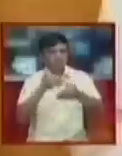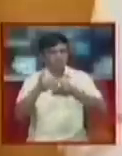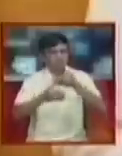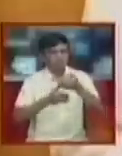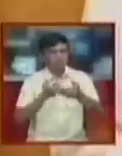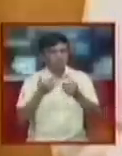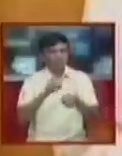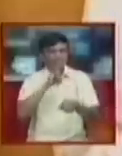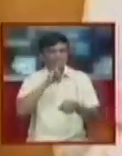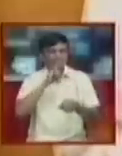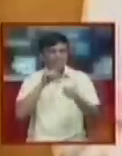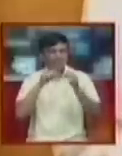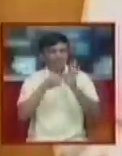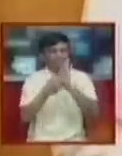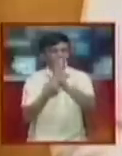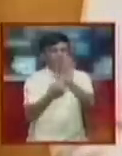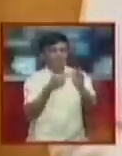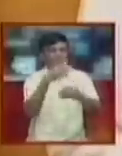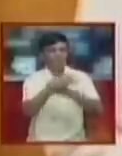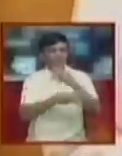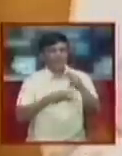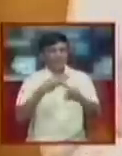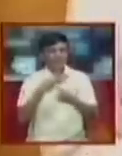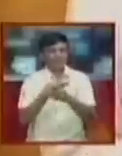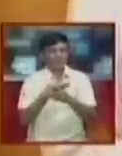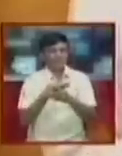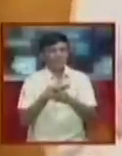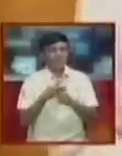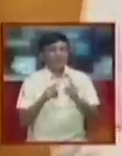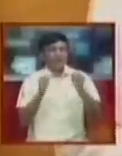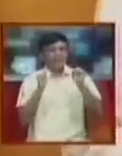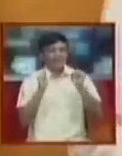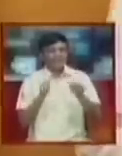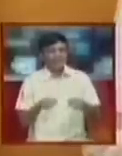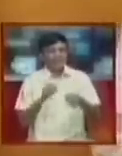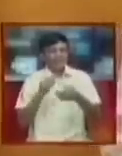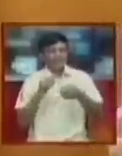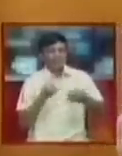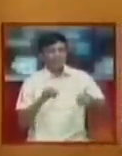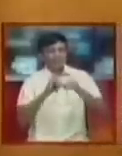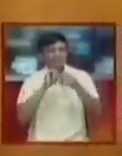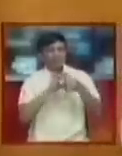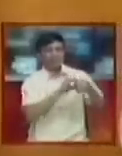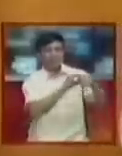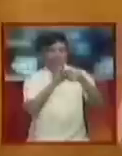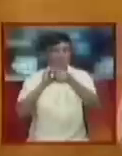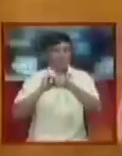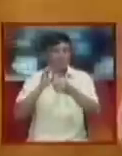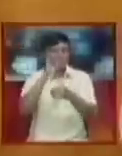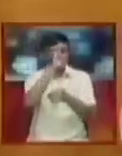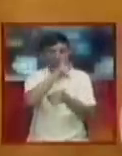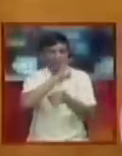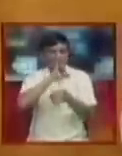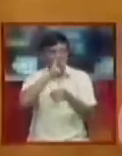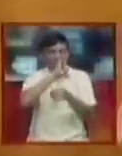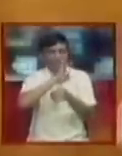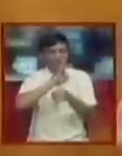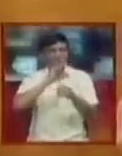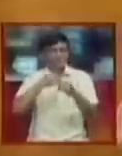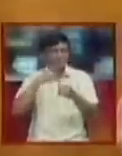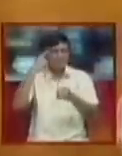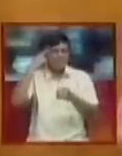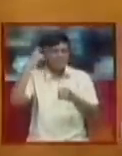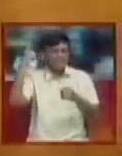nating pinatunayan sa buong mundo, walang hindi makakaya ang nagkakaisang Pilipino. Nangarap po tayo ng